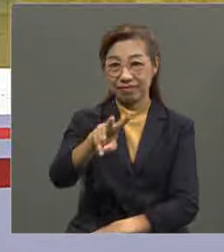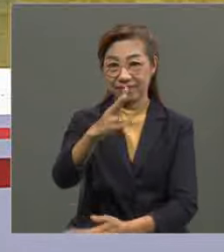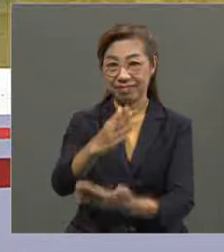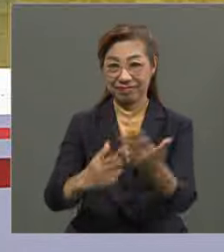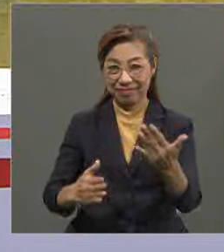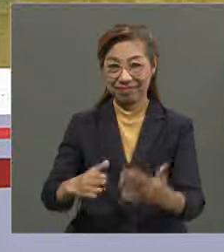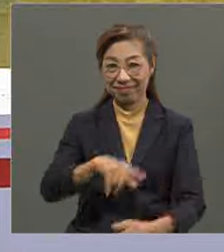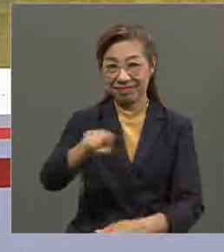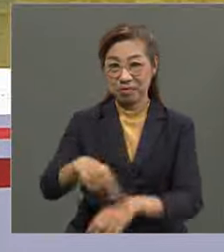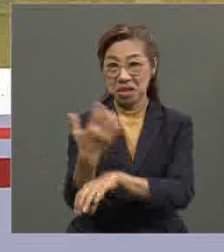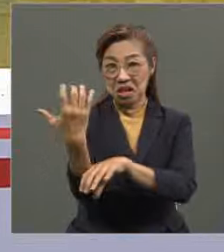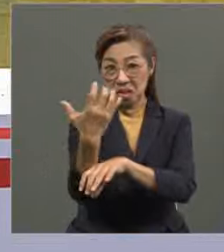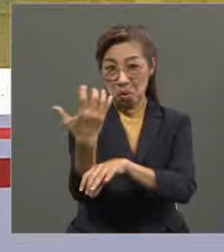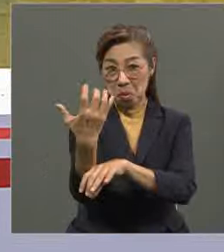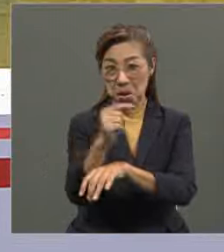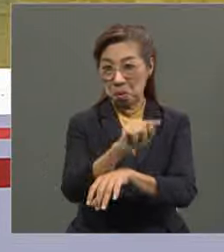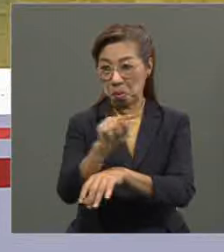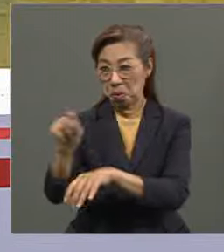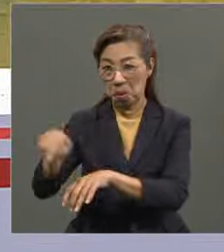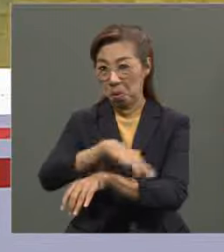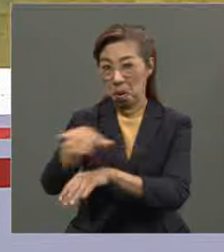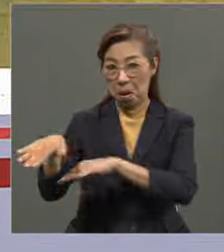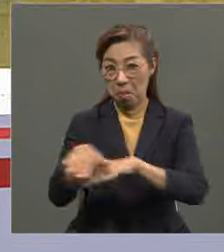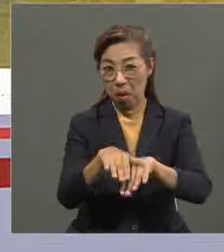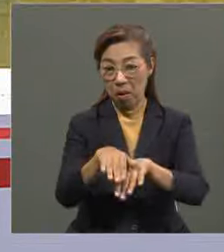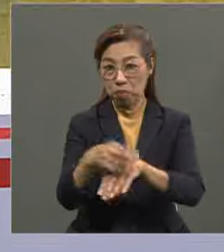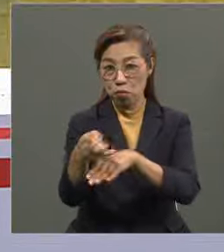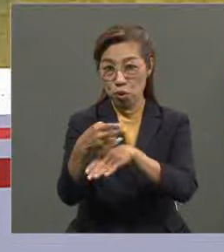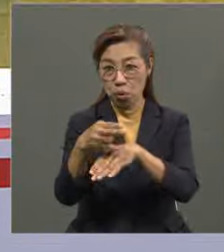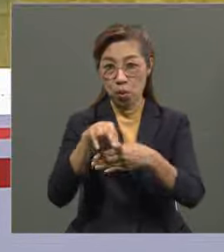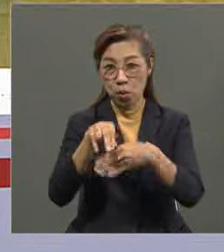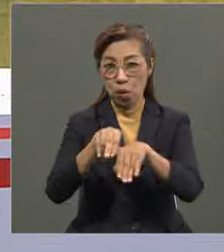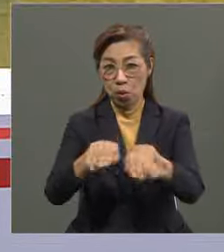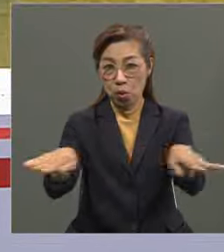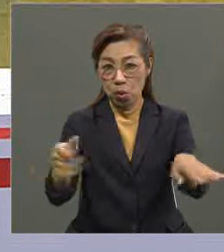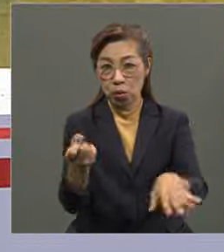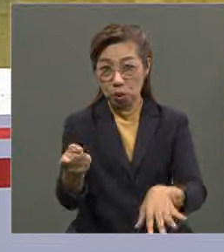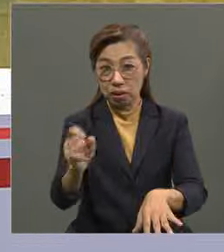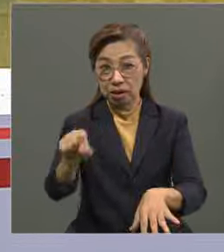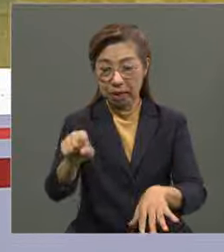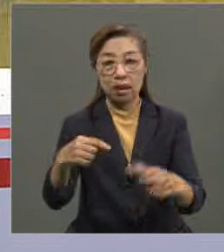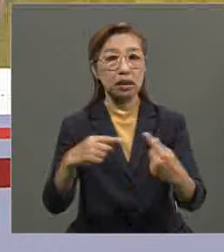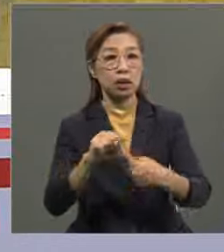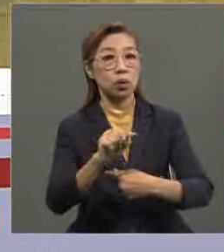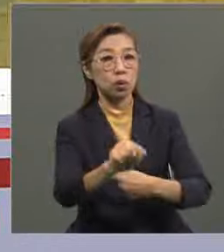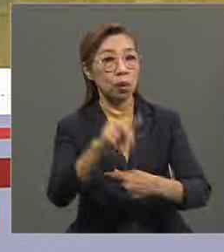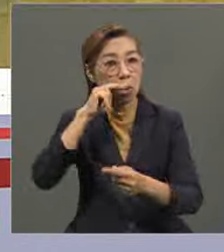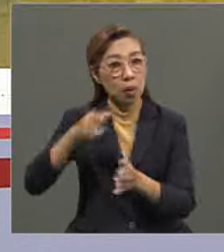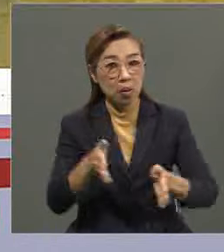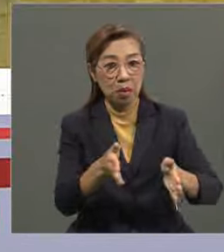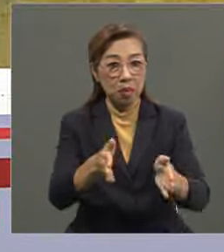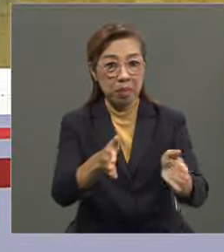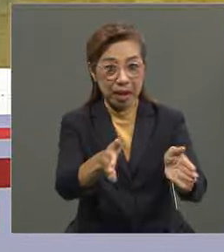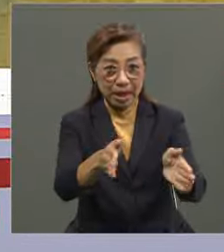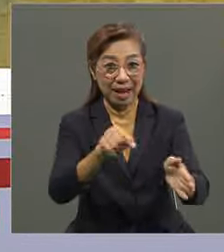2:30 ที่โทรทัศน์รวมการเฉพาะกิจแห่งประเทศไทยถ่ายทอดสดหรือแม้แต่กระทั่งบริเวณริมแม่น้ำเจ้าพระ